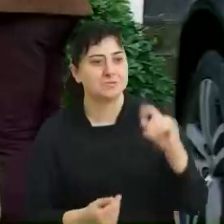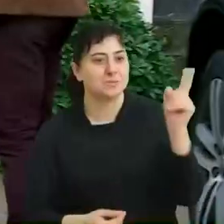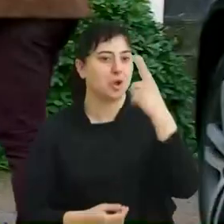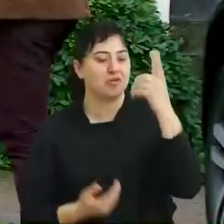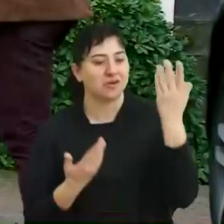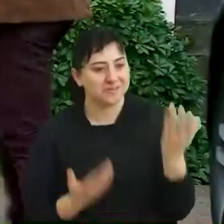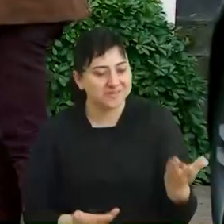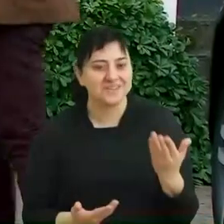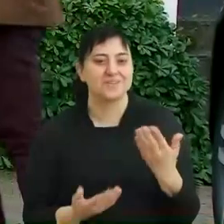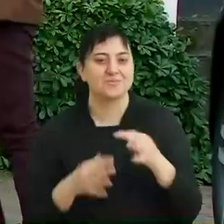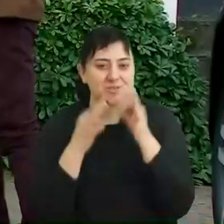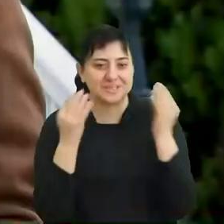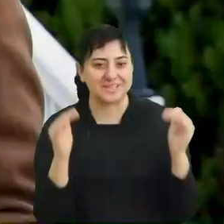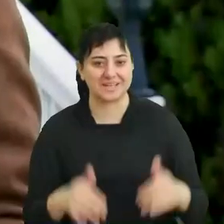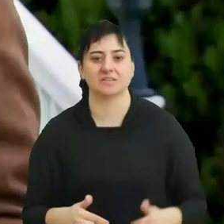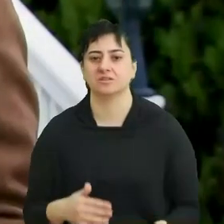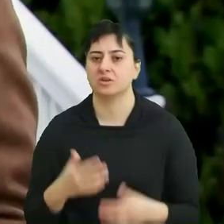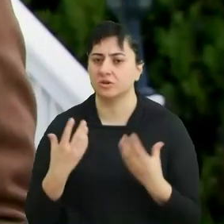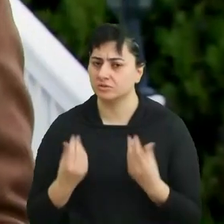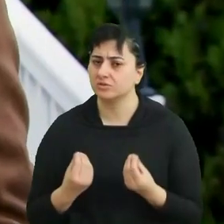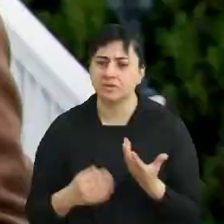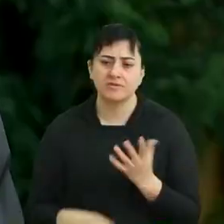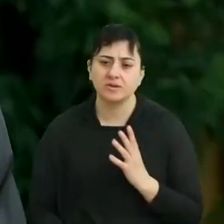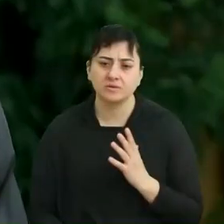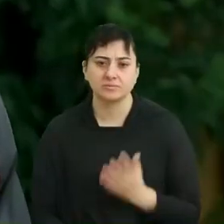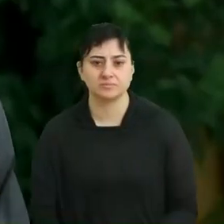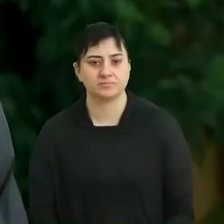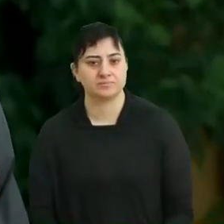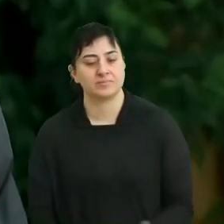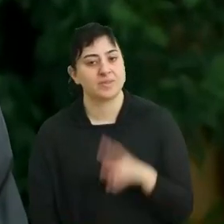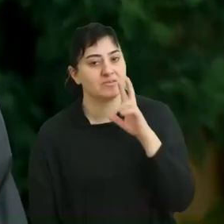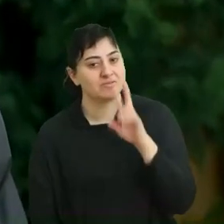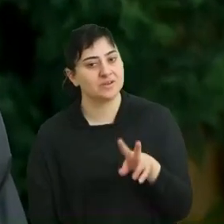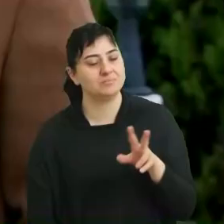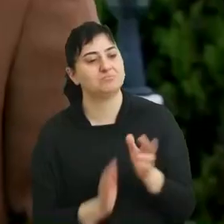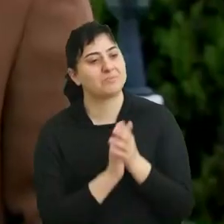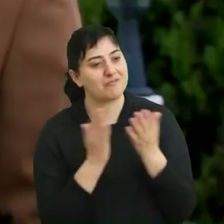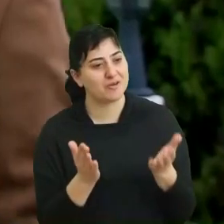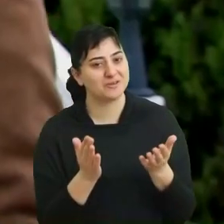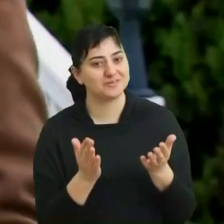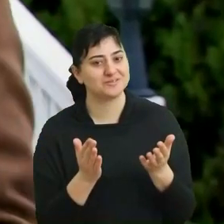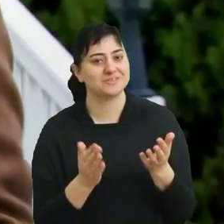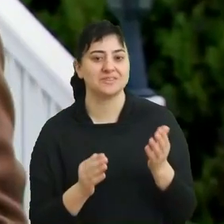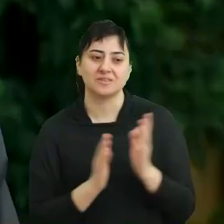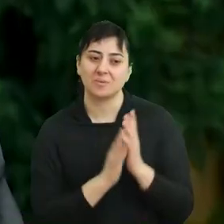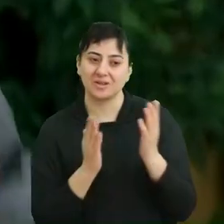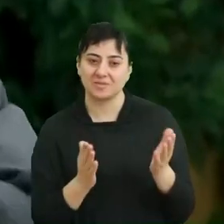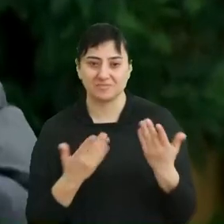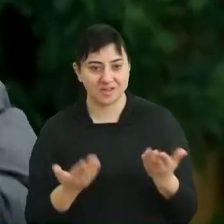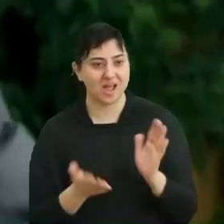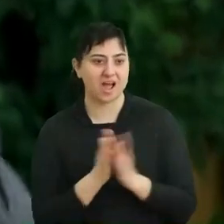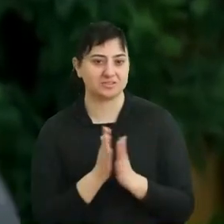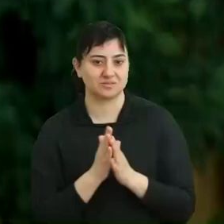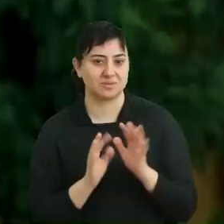efendisi. Sefalar getirdiniz efendim. Hoş bulduk Şükrü. Ne var ne yok? Vallahi bravo. Sizi tebrik ediyorum. Aynı